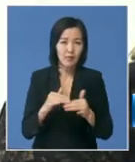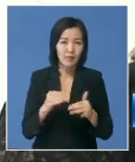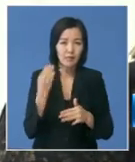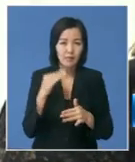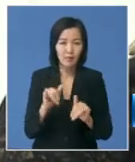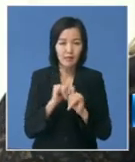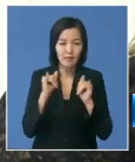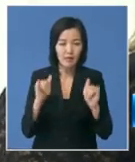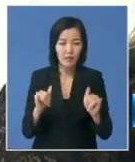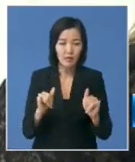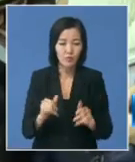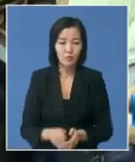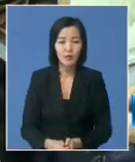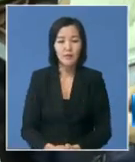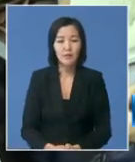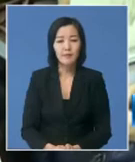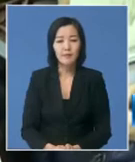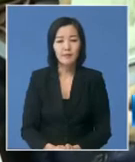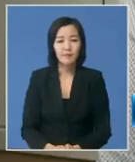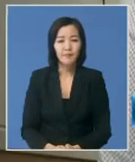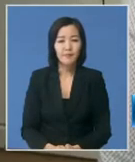сапасын арттыру дейді ұйымдастырушылар.